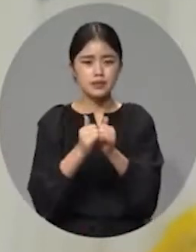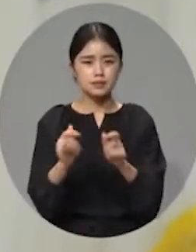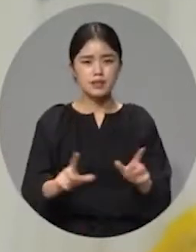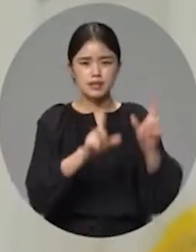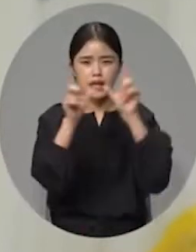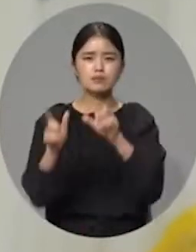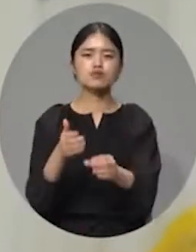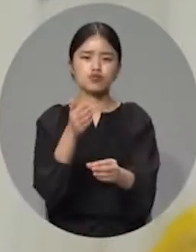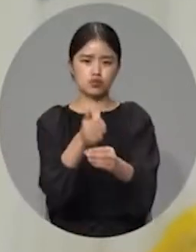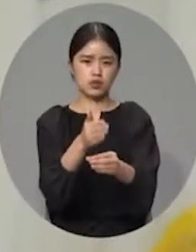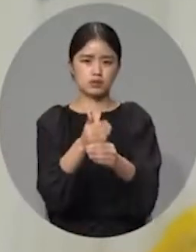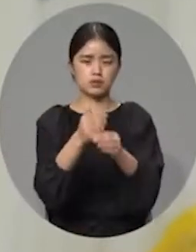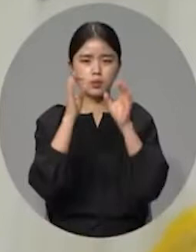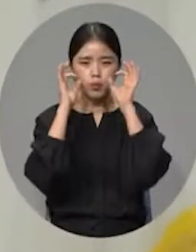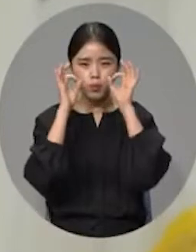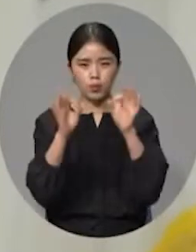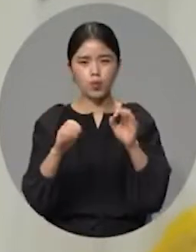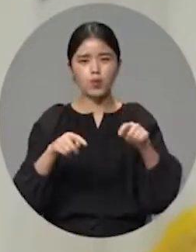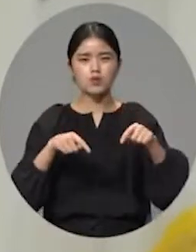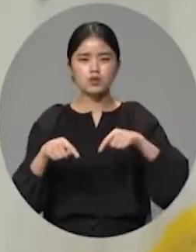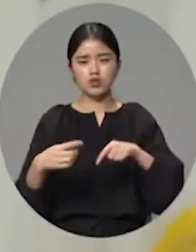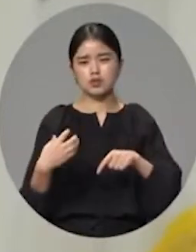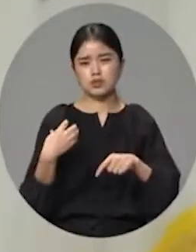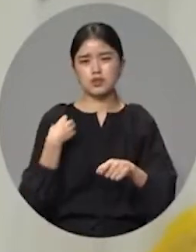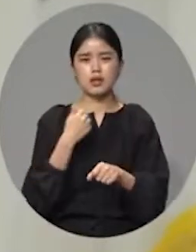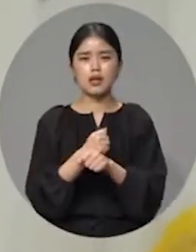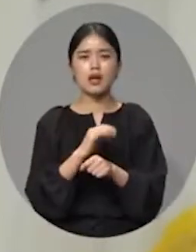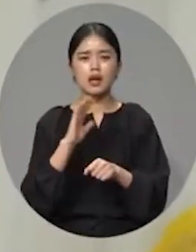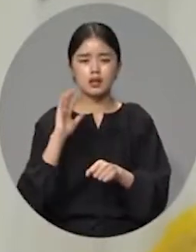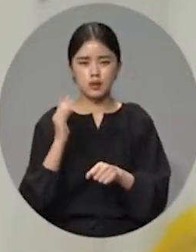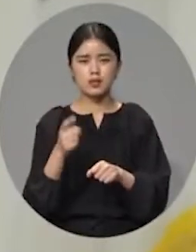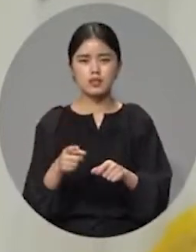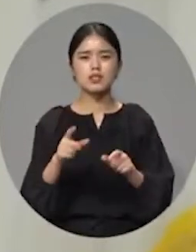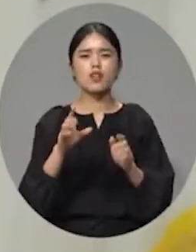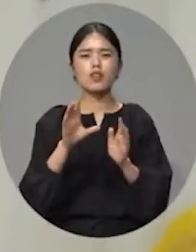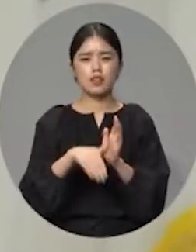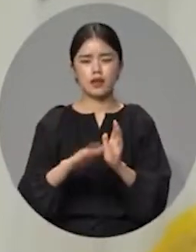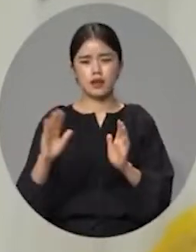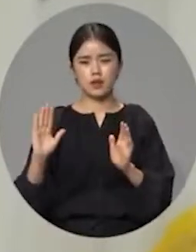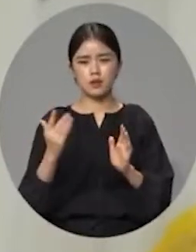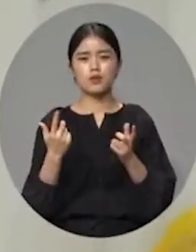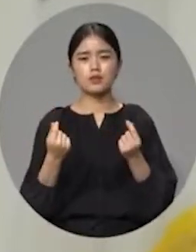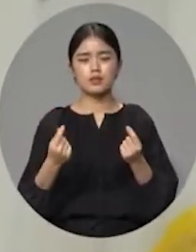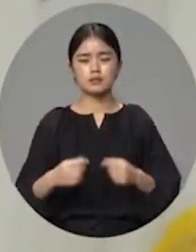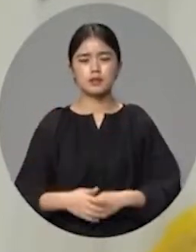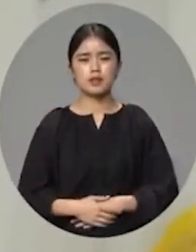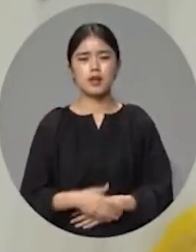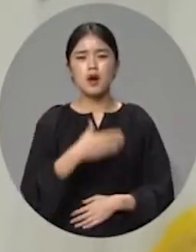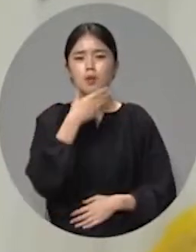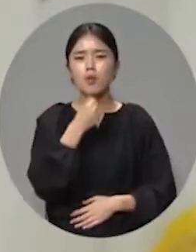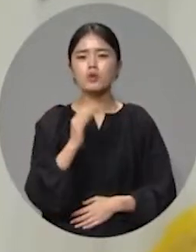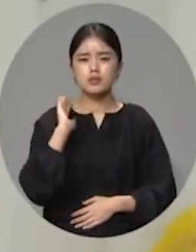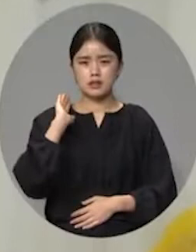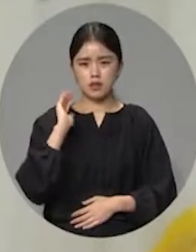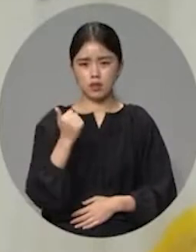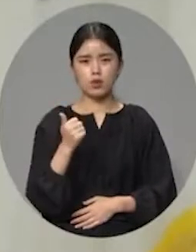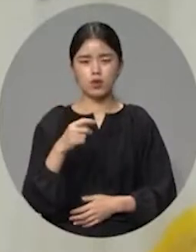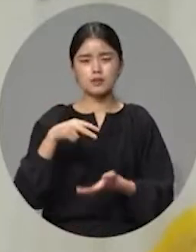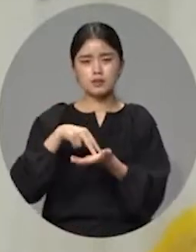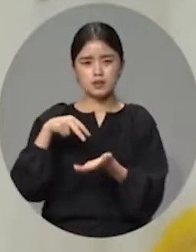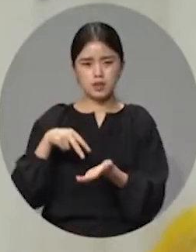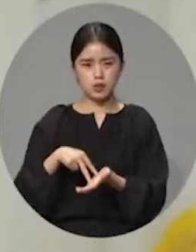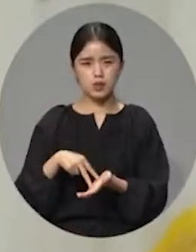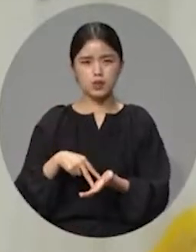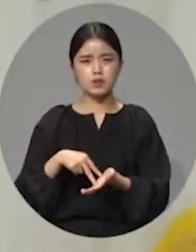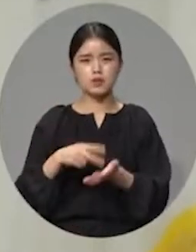삶을 중심에 두고 정치가 역할을 해야 될 그런 시대가 됐다고 생각합니다. 복지 대통령으로서